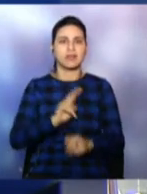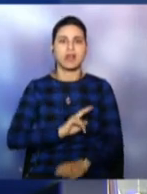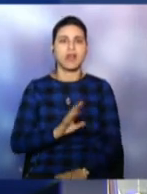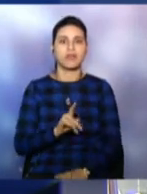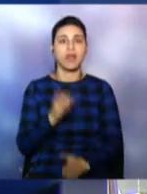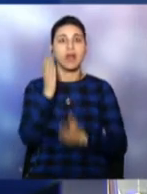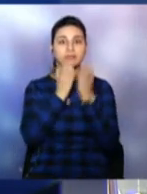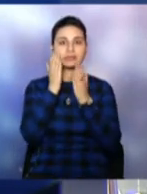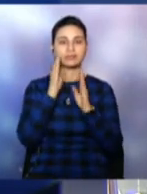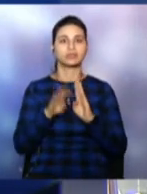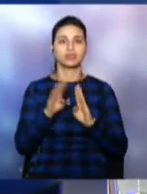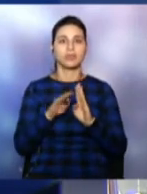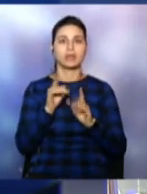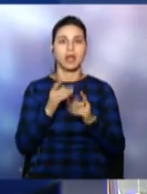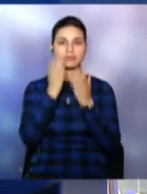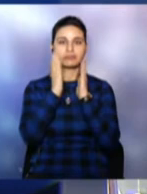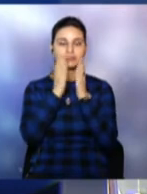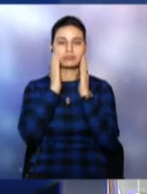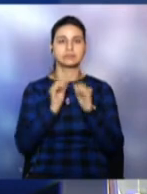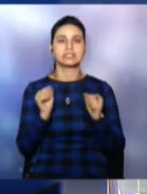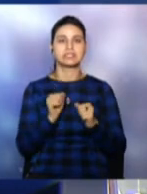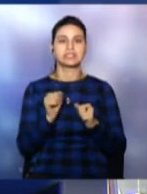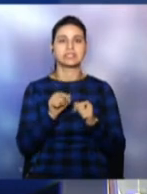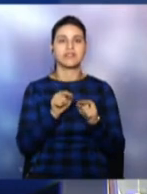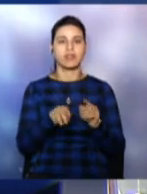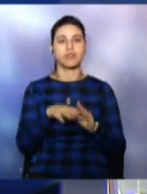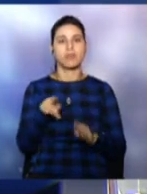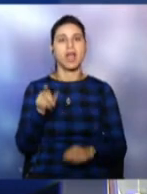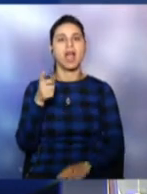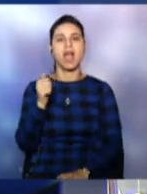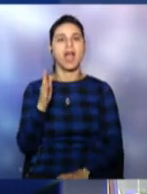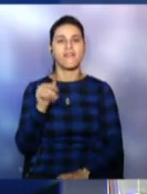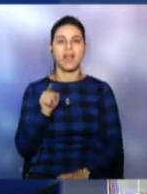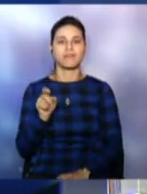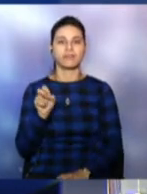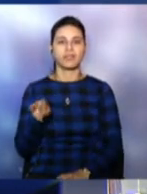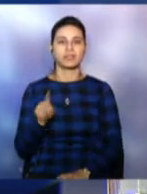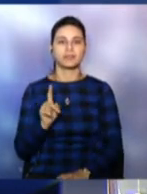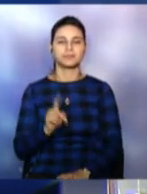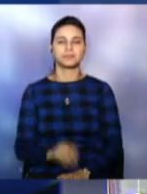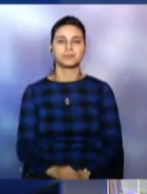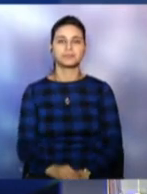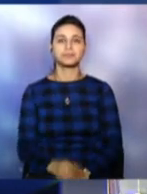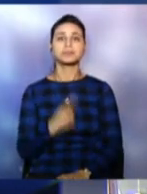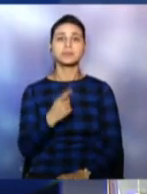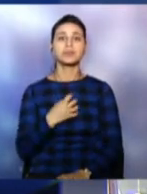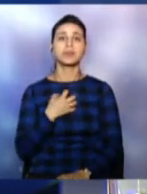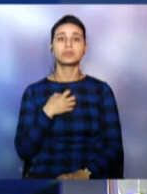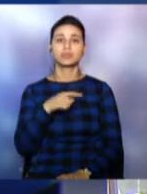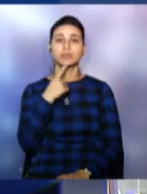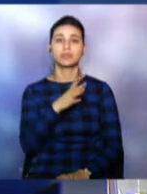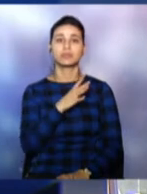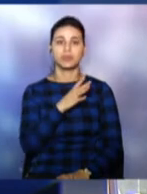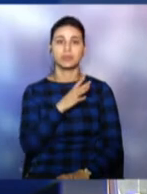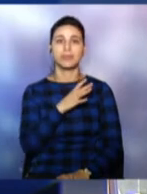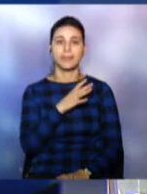გაცილებით უფრო ადვილად აფხიზლებს ადამიანს ნებისმიერ კოფეინთან შედარებით. და ერთი საკითხია, ხაზი გაუსვა წეღან ქალბატონმა